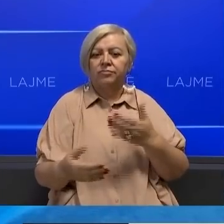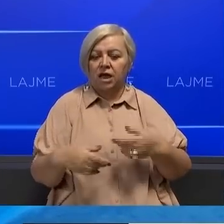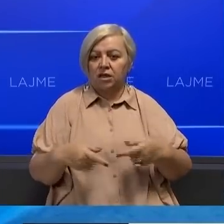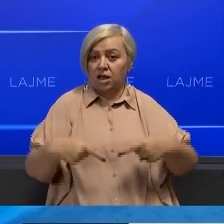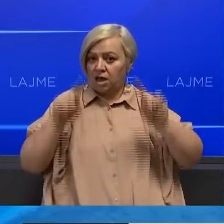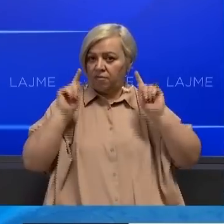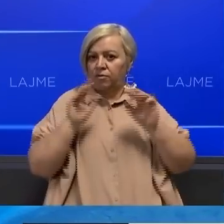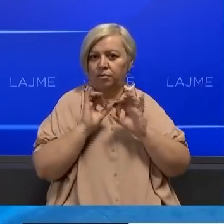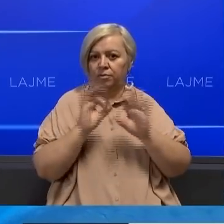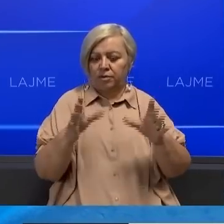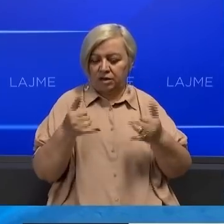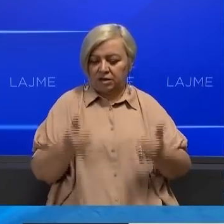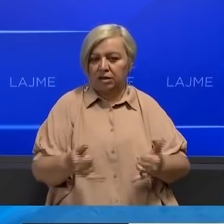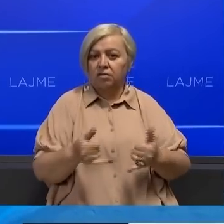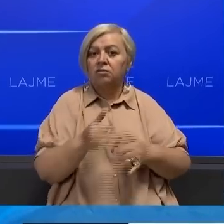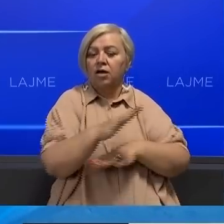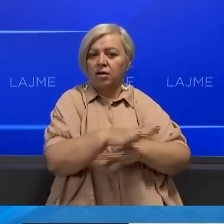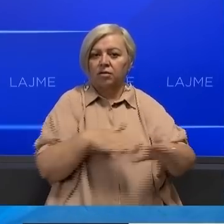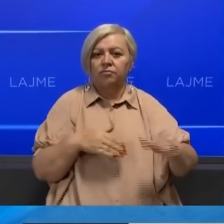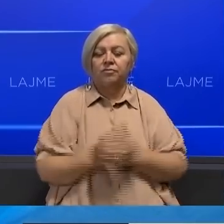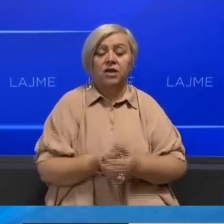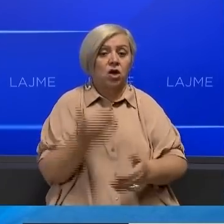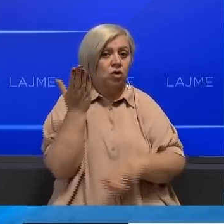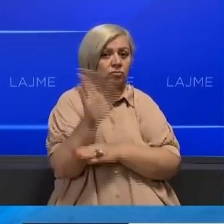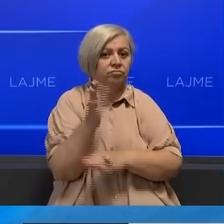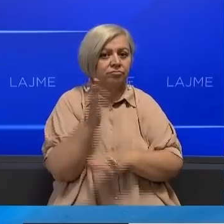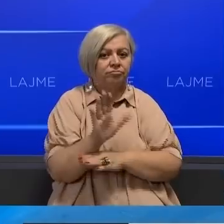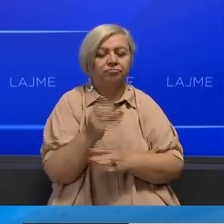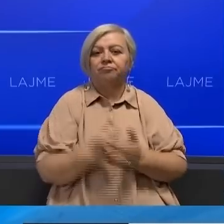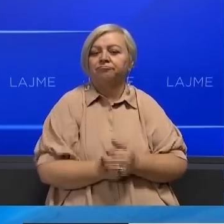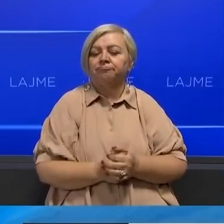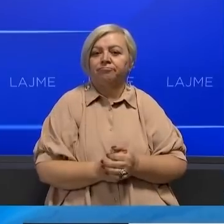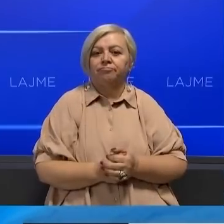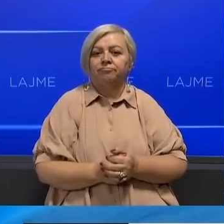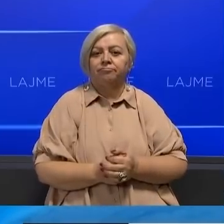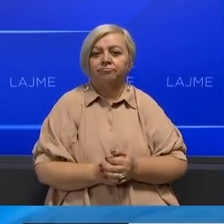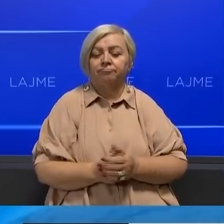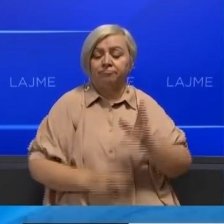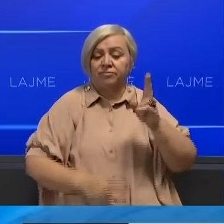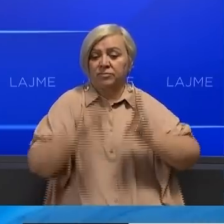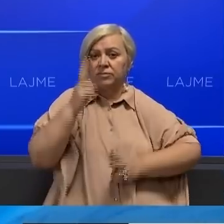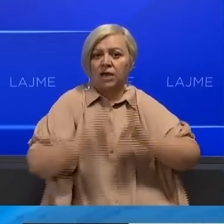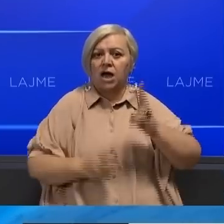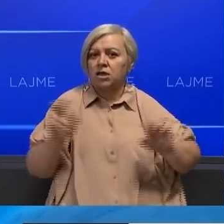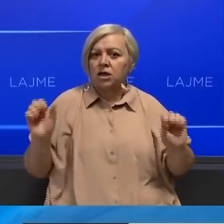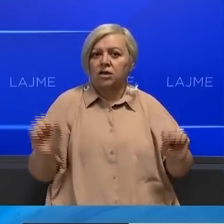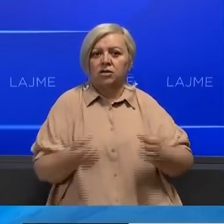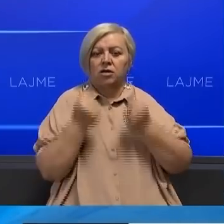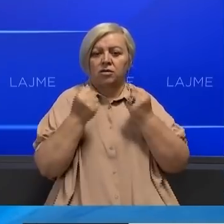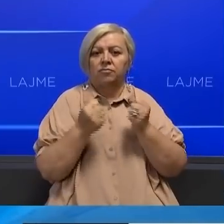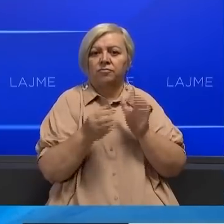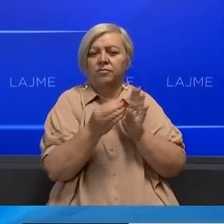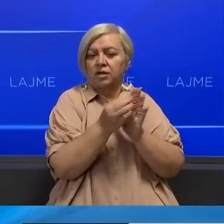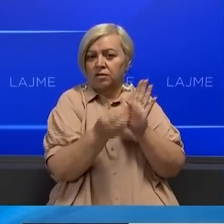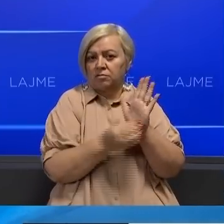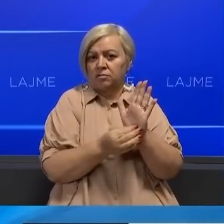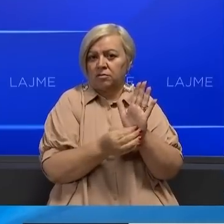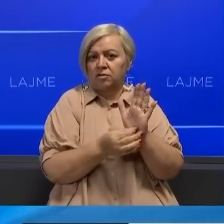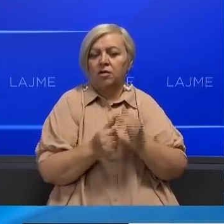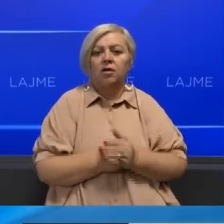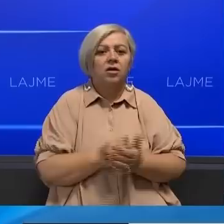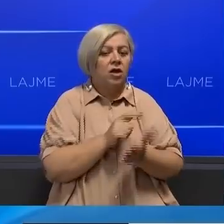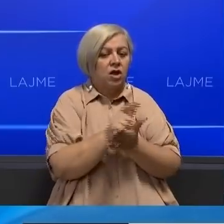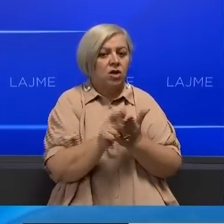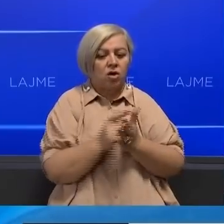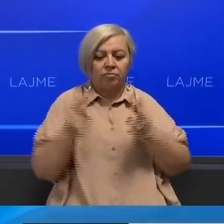së kaluar. Edhe në këtë seancë, pozitë e opozitë kanë replikuar ashpër gjatë diskutimit për pikat e lartë përmendura. Ndërkohë